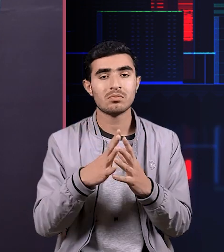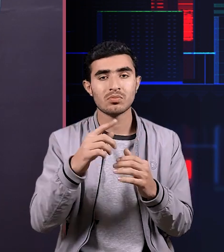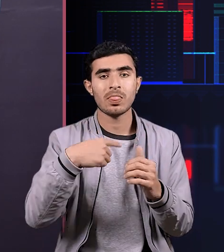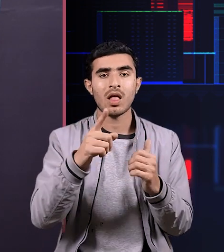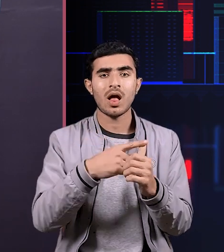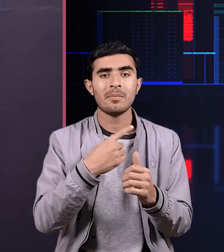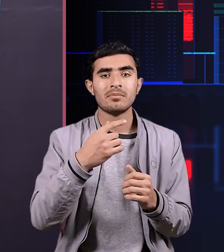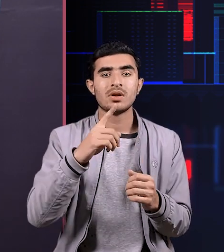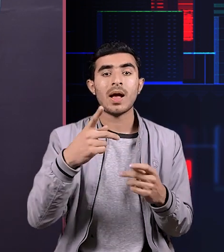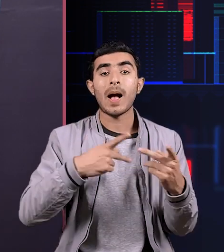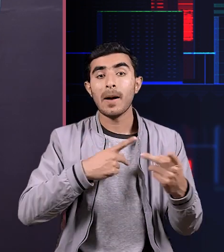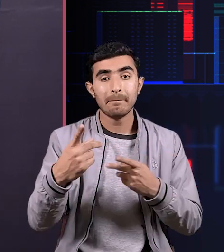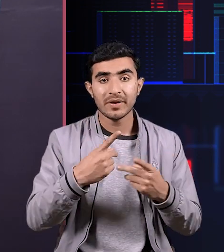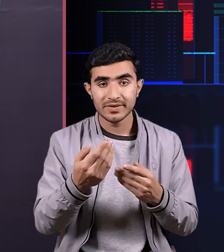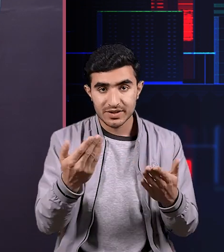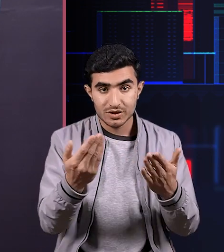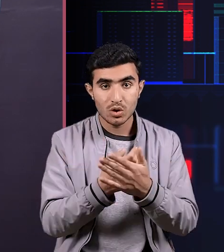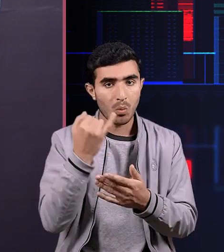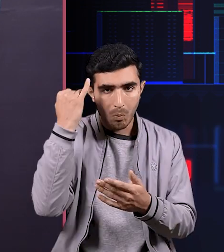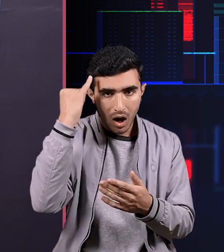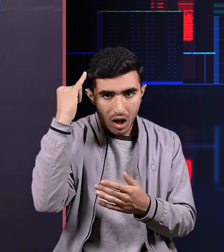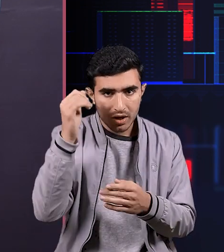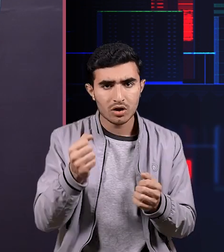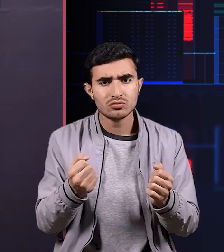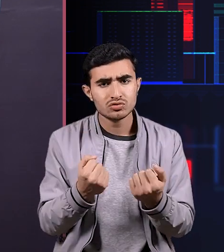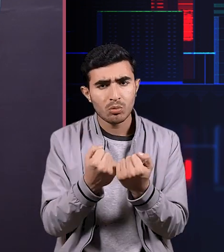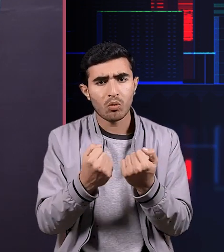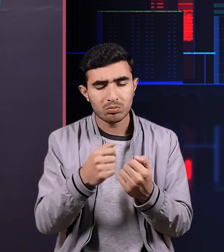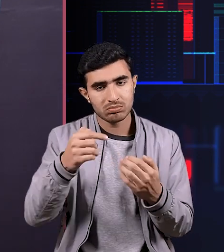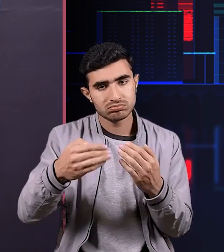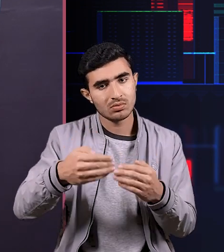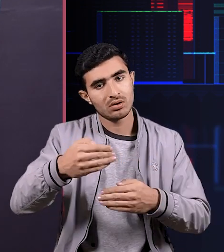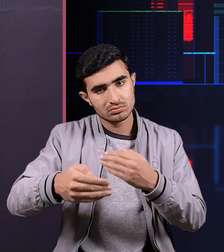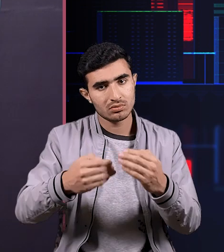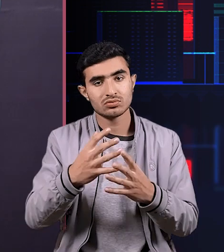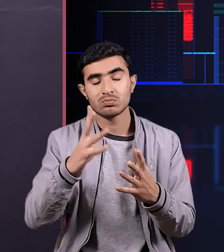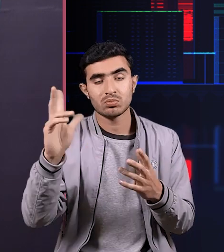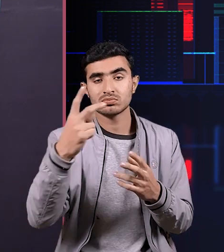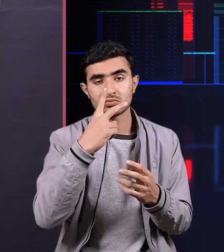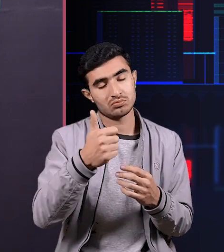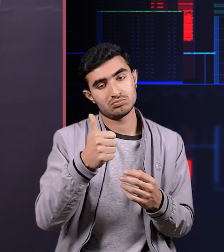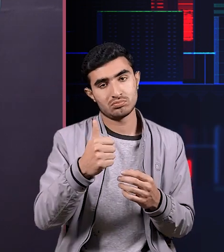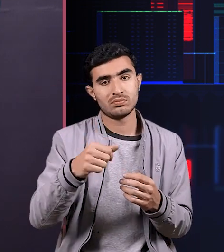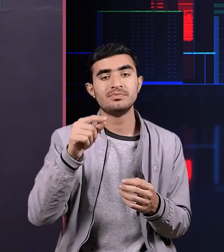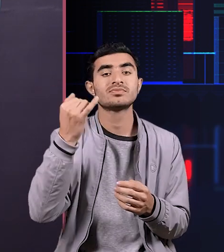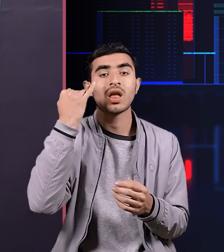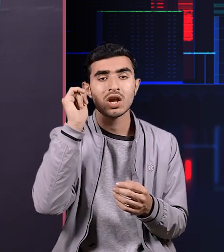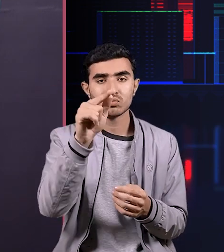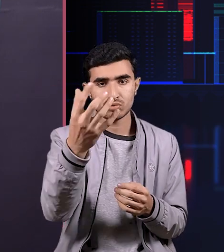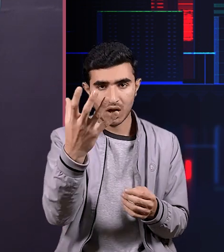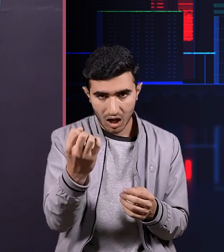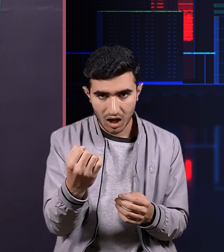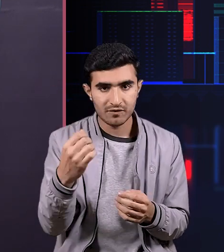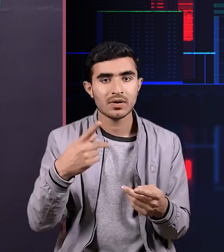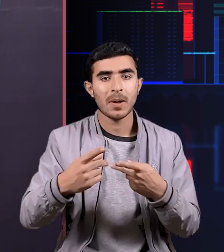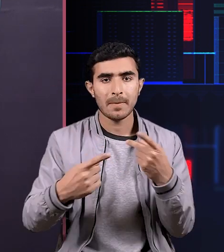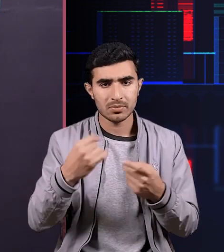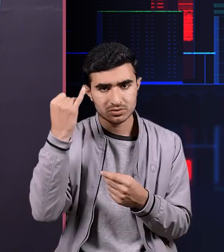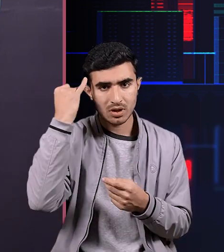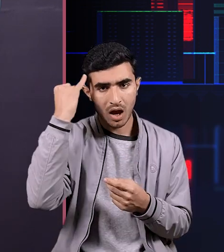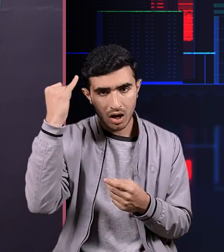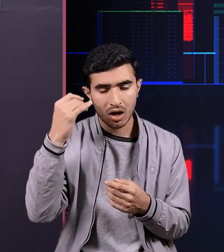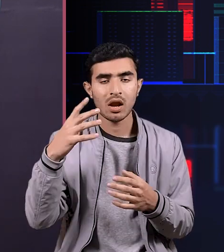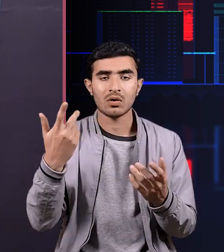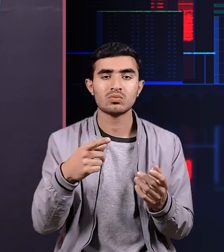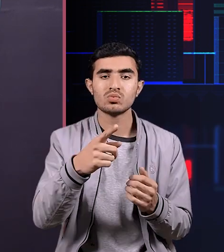छोटा आइडिया है, छोटे बिजनेस का न्यू आइडिया है, तो आप लोग एंटरप्रेन्योर्स भी बन सकते हैं। आप लोग अपने उन आइडियाज़ को वहाँ लेकर जाएं, वहाँ